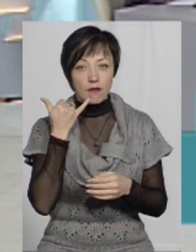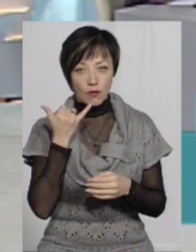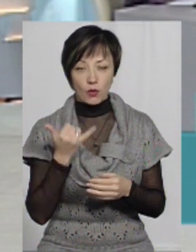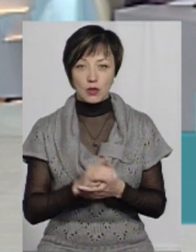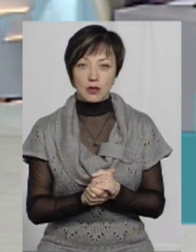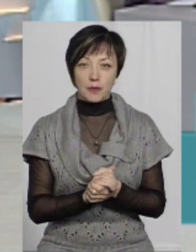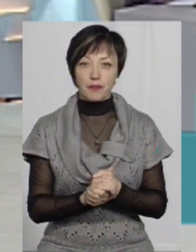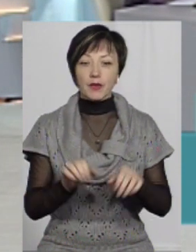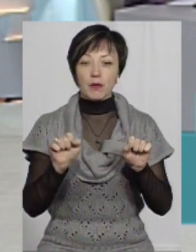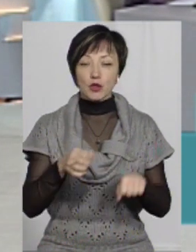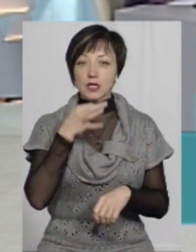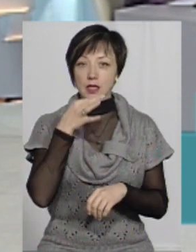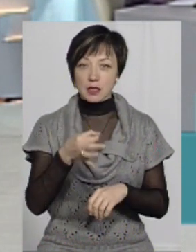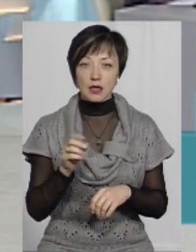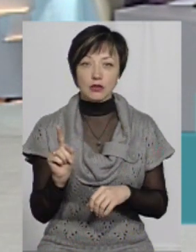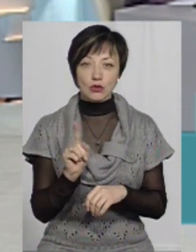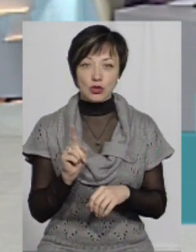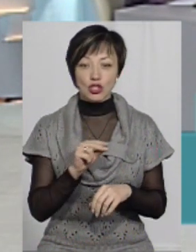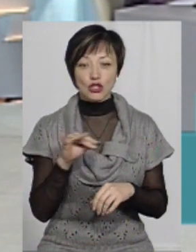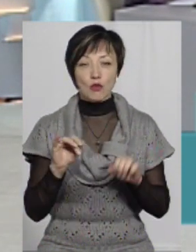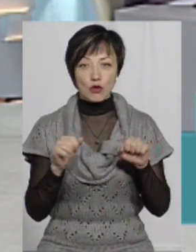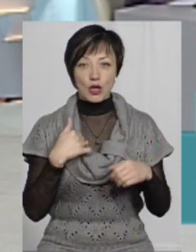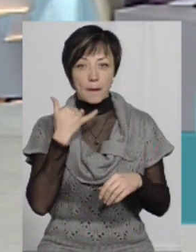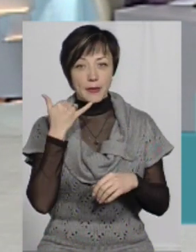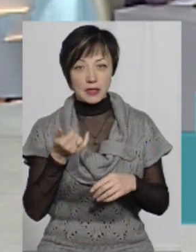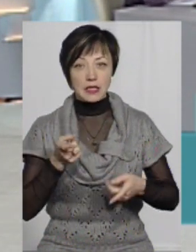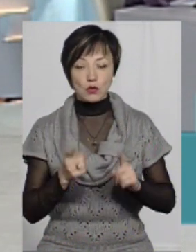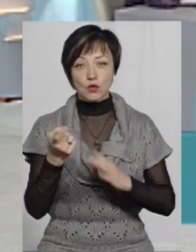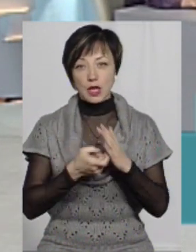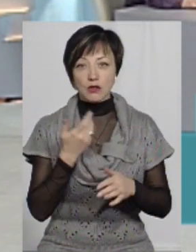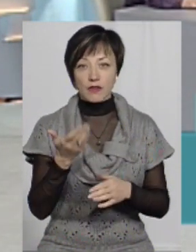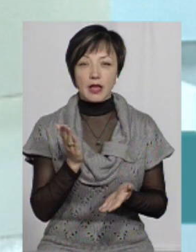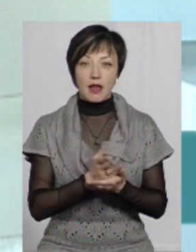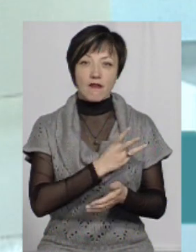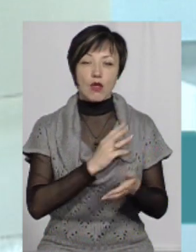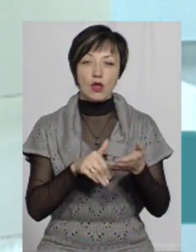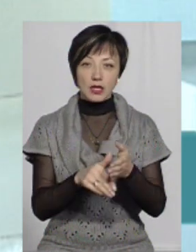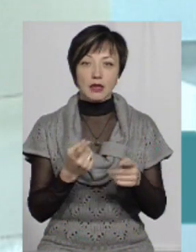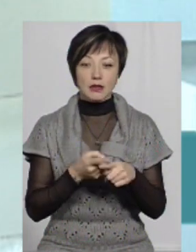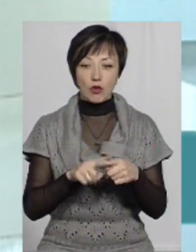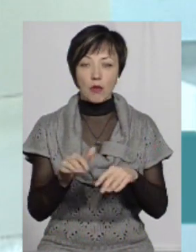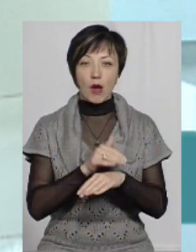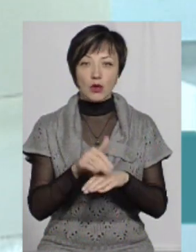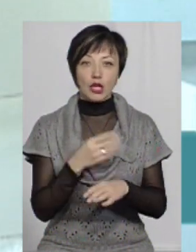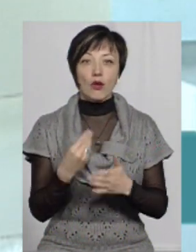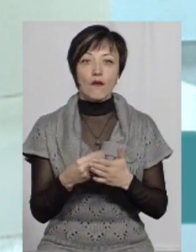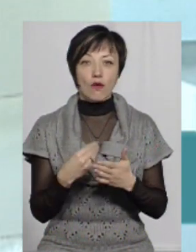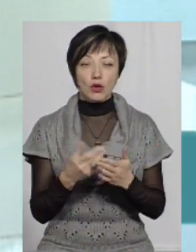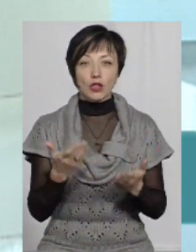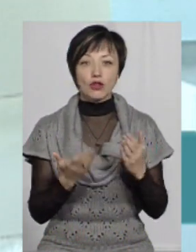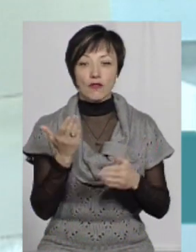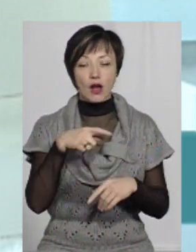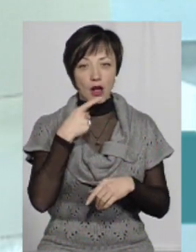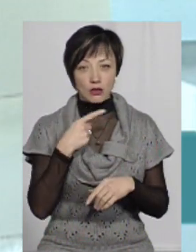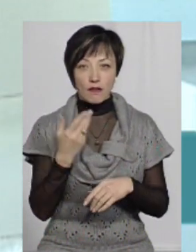телефони. Тобто можна сказати, що чи можу я передзвонити, дійсно знати, що ви є волонтером даного благодійного фонду, якщо